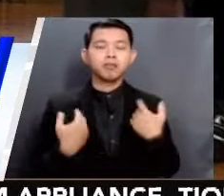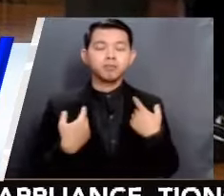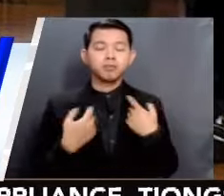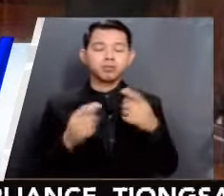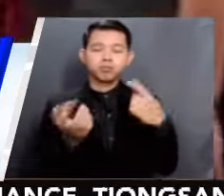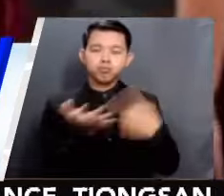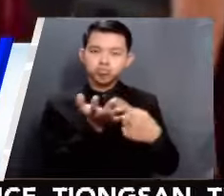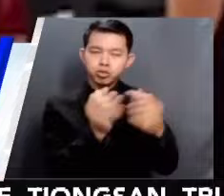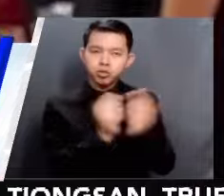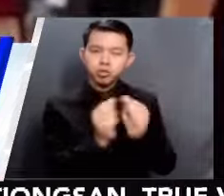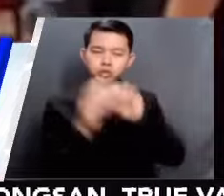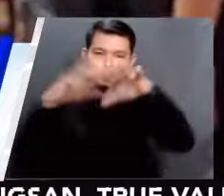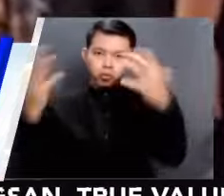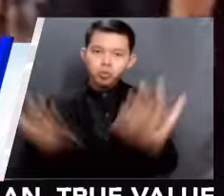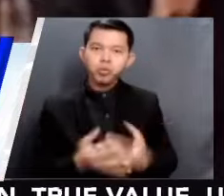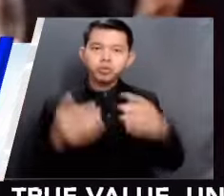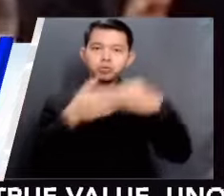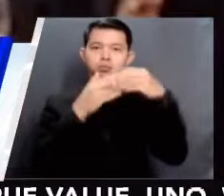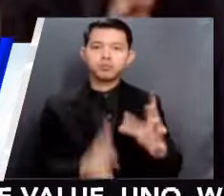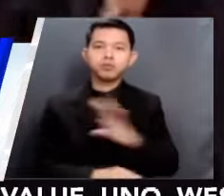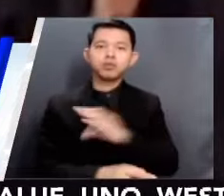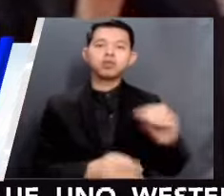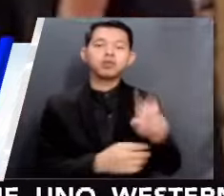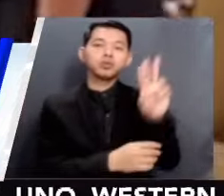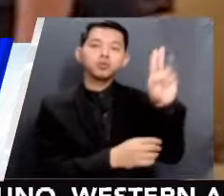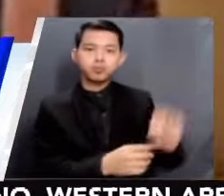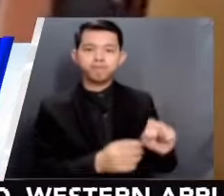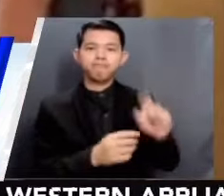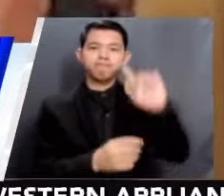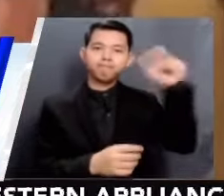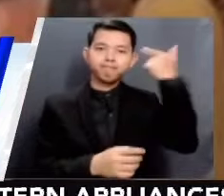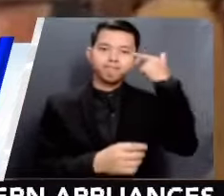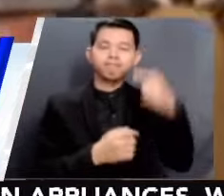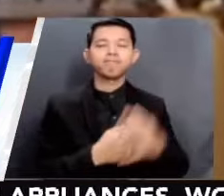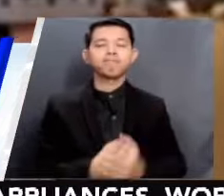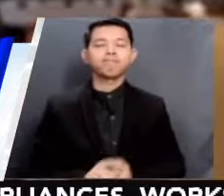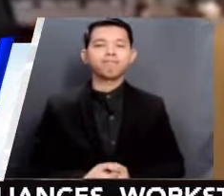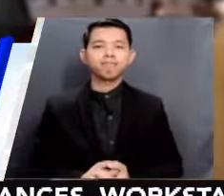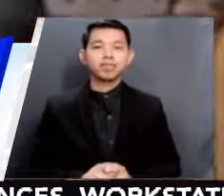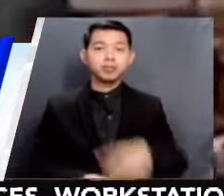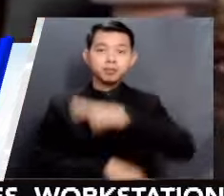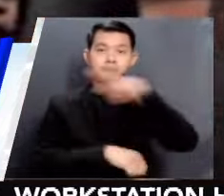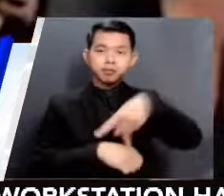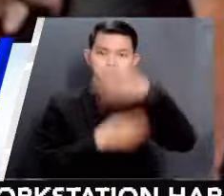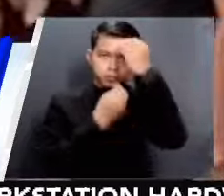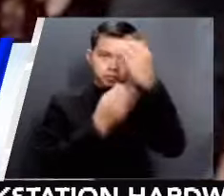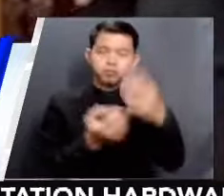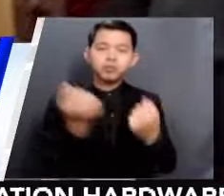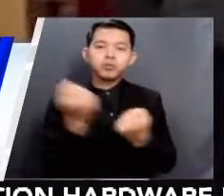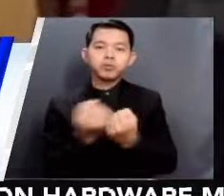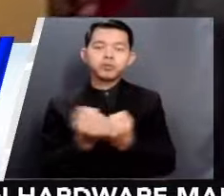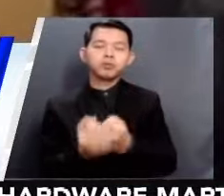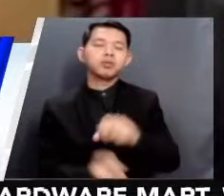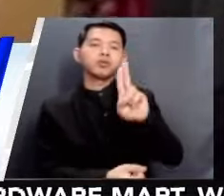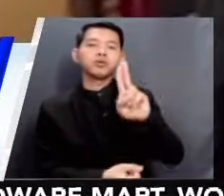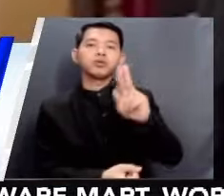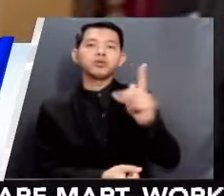US government. Bago nito, isa ang Pilipinas sa mga nagpahayag ng suporta para sa sovereignty ng Ukraine na kasalukuyan